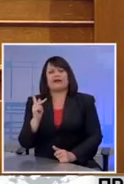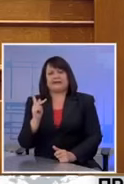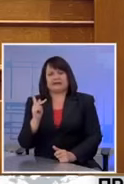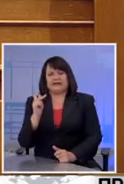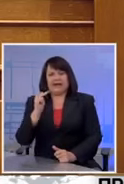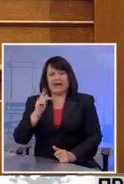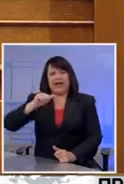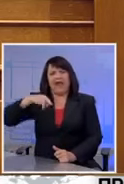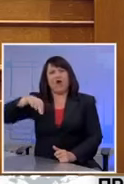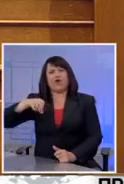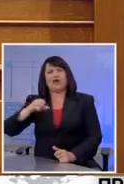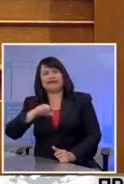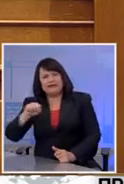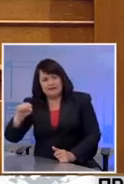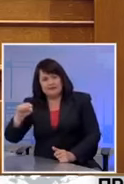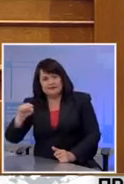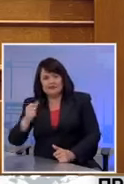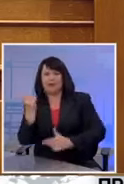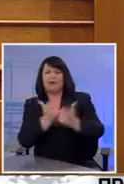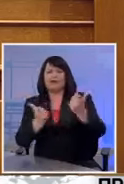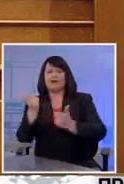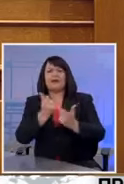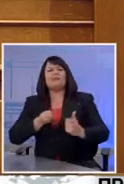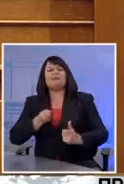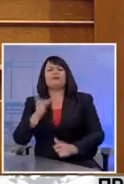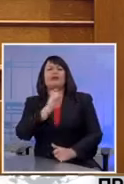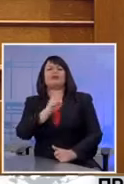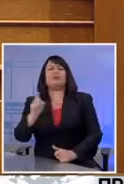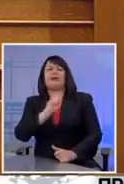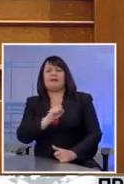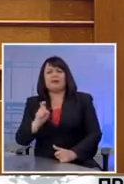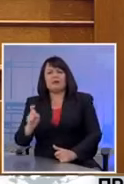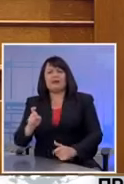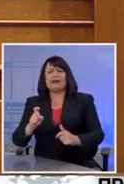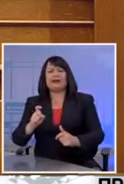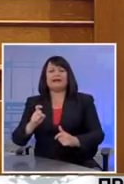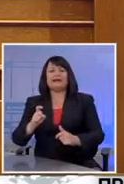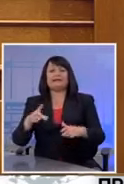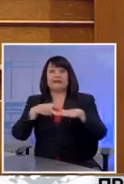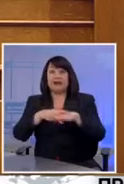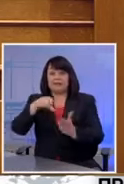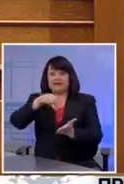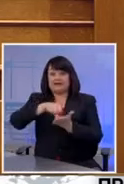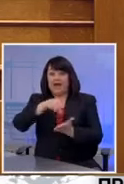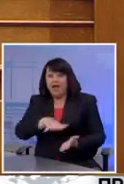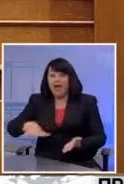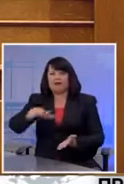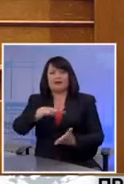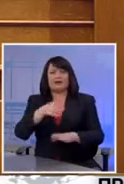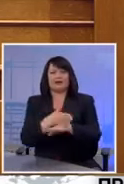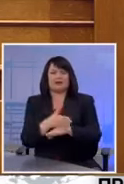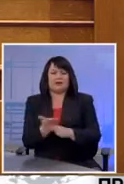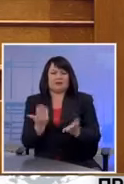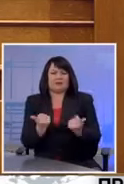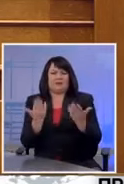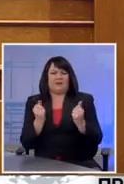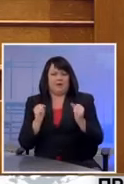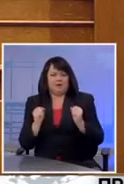ο οποίος έπαιρνε δάνεια δεκάδων εκατομμυρίων ευρώ από την Τράπεζα Αττικής, χωρίς καμία